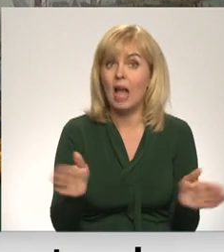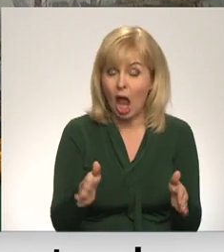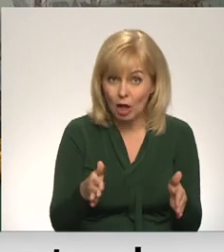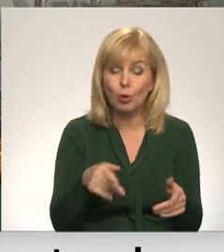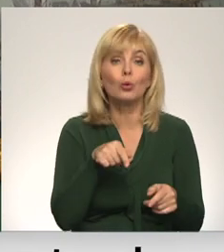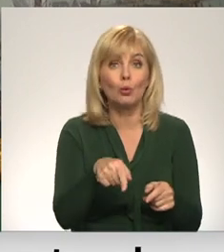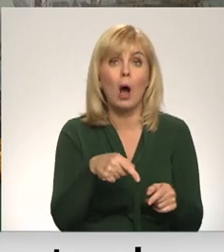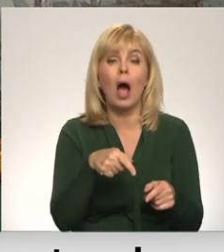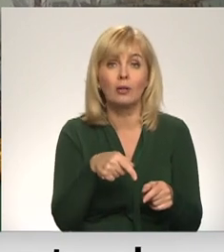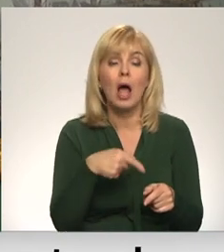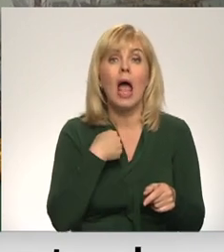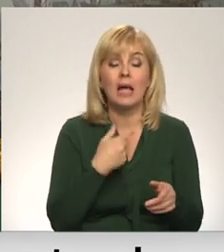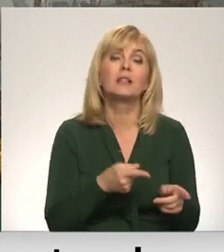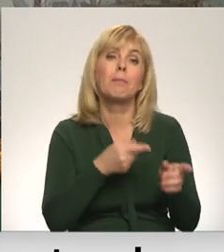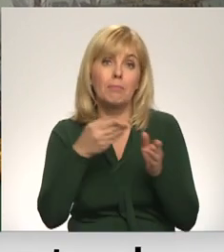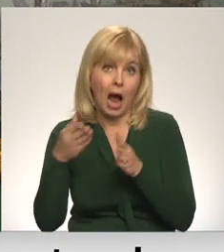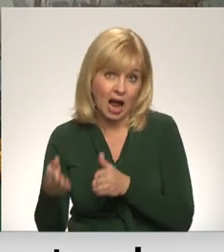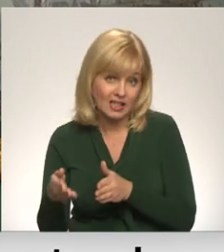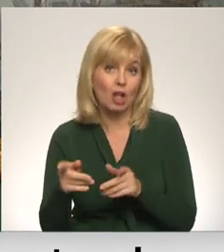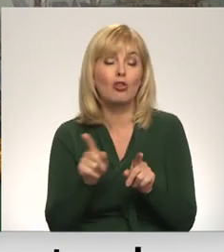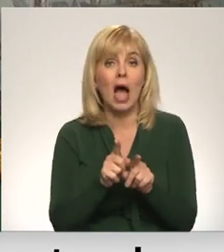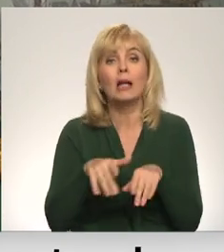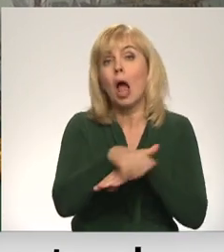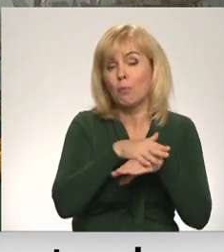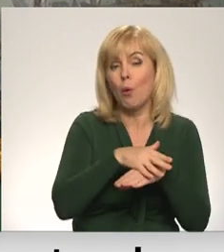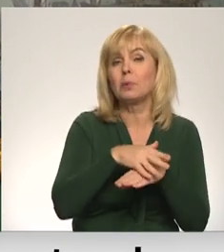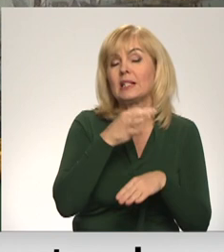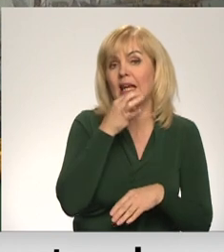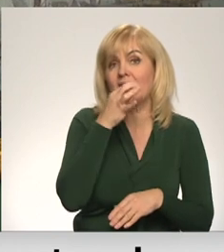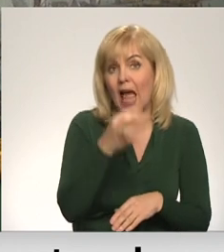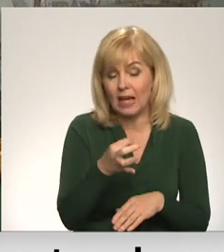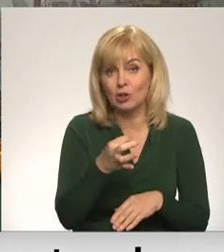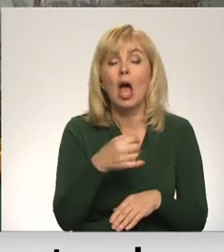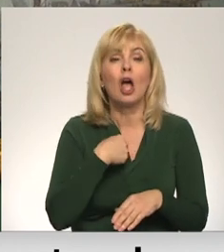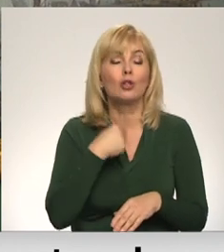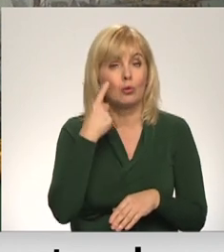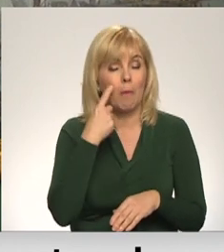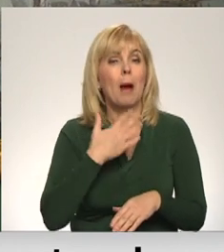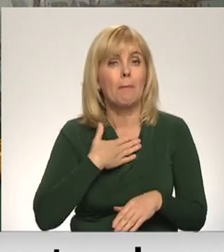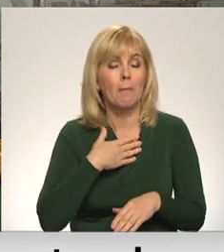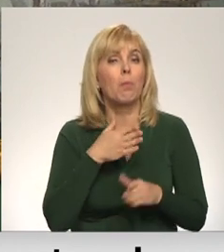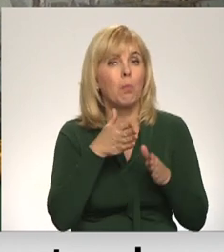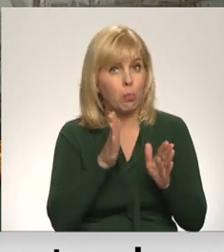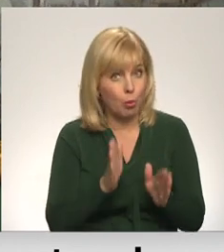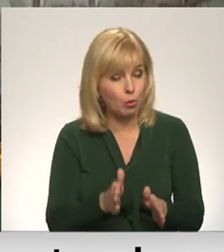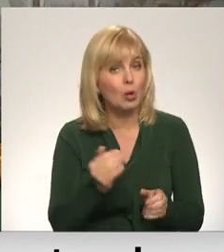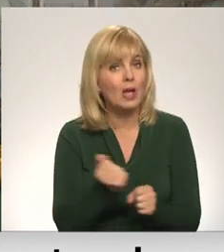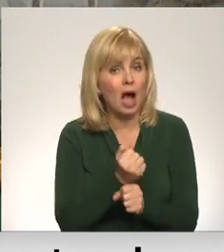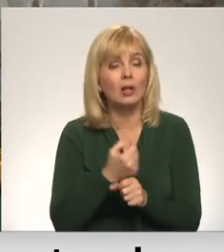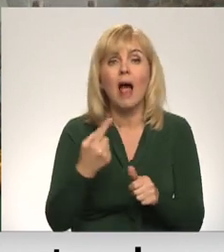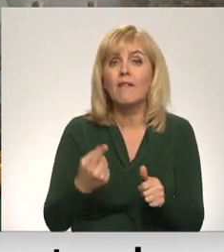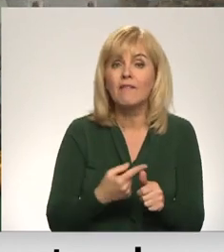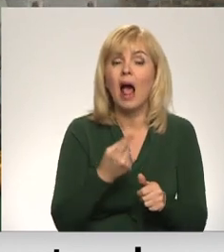arī pārcelti. Es pats esmu izteicis publiski, ka manā ieskatā tas būtu jādara, bet vēl